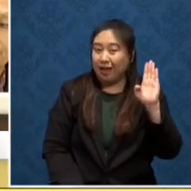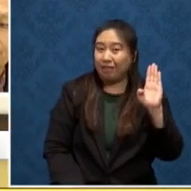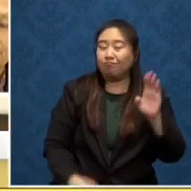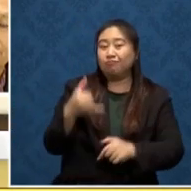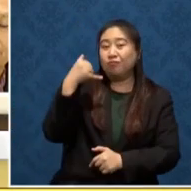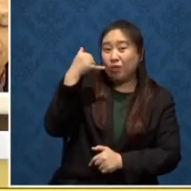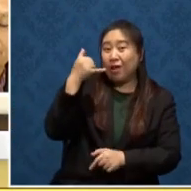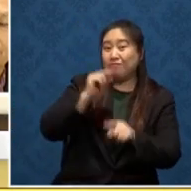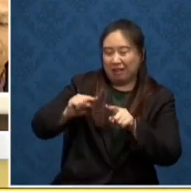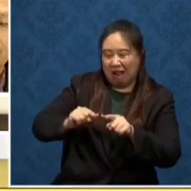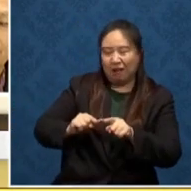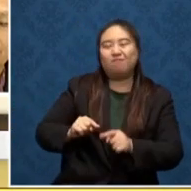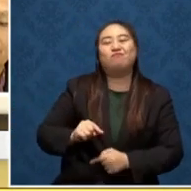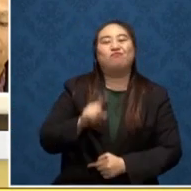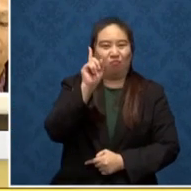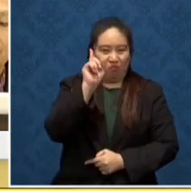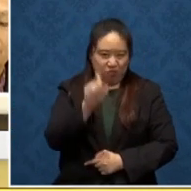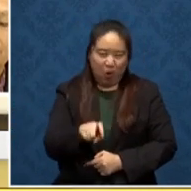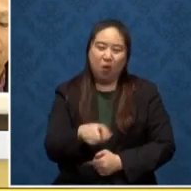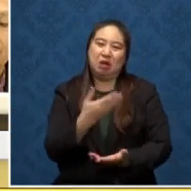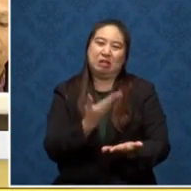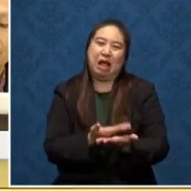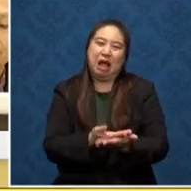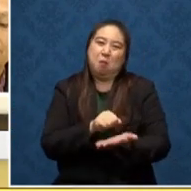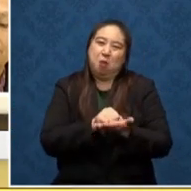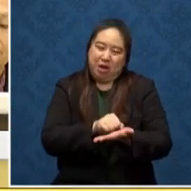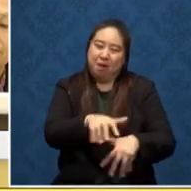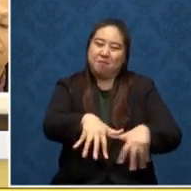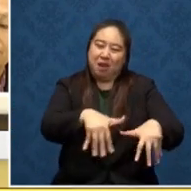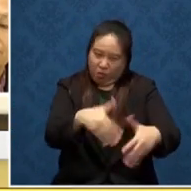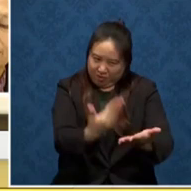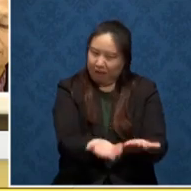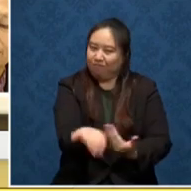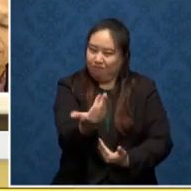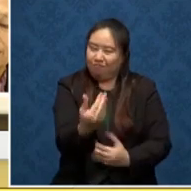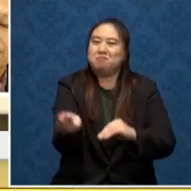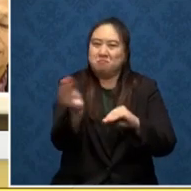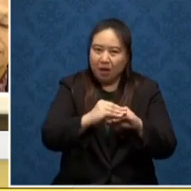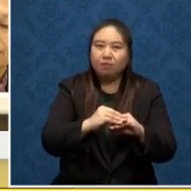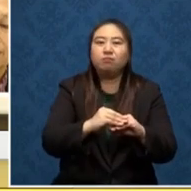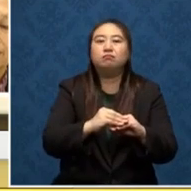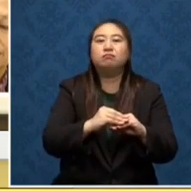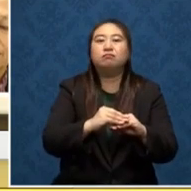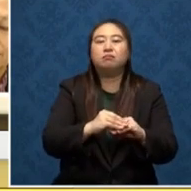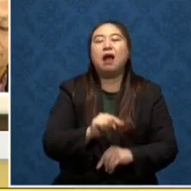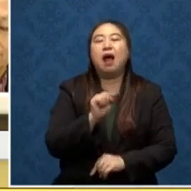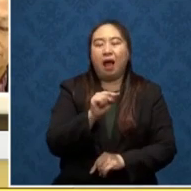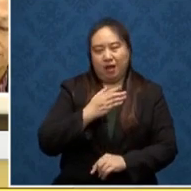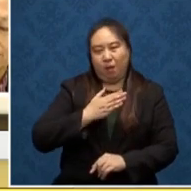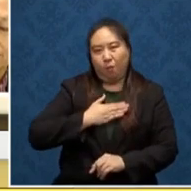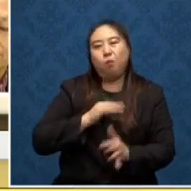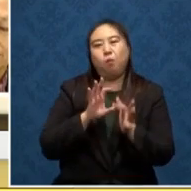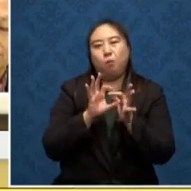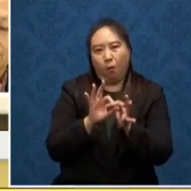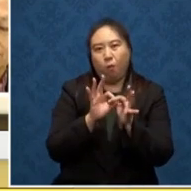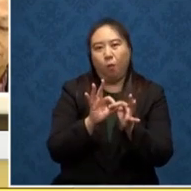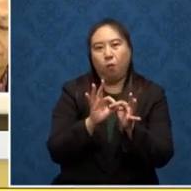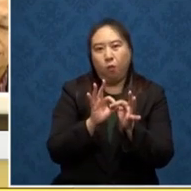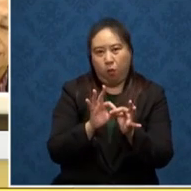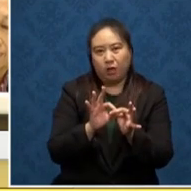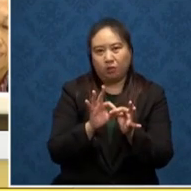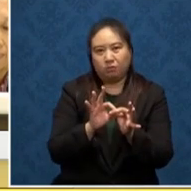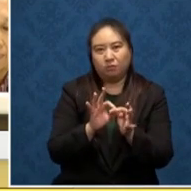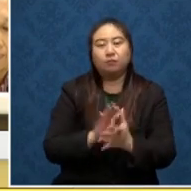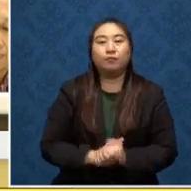ตราค่าบริการกัพน้ปชาชนเพิ่มเติมขไปอีกเพราฉะนั้นคือข้อห่วงใยของผมที่ขณ